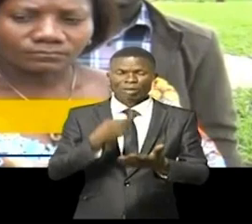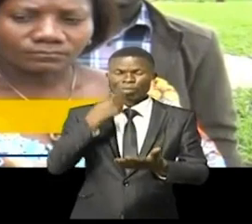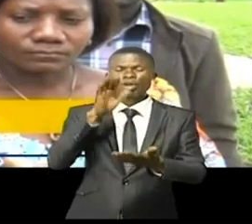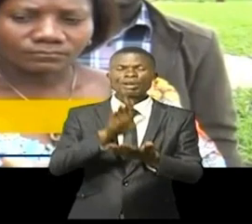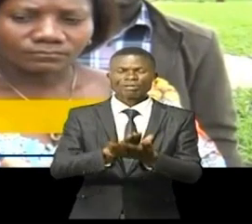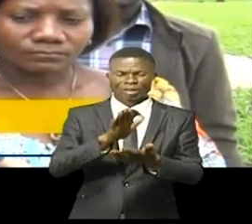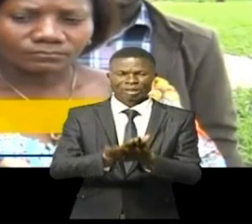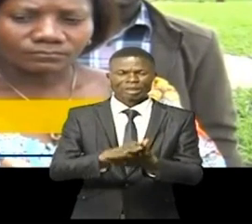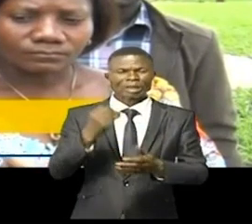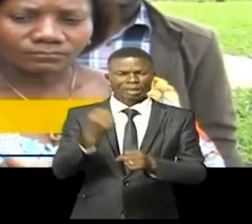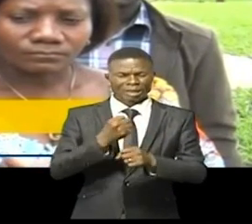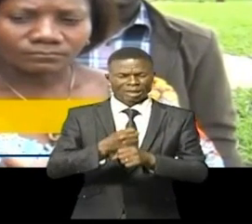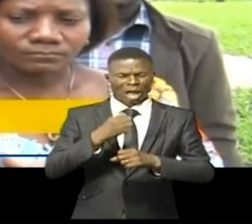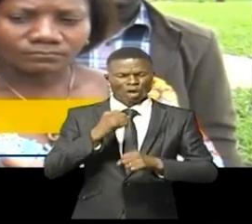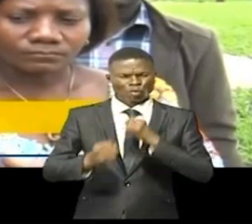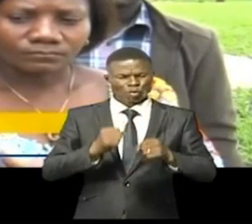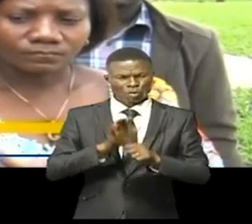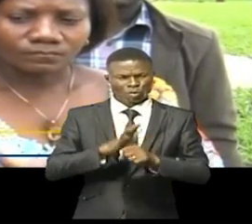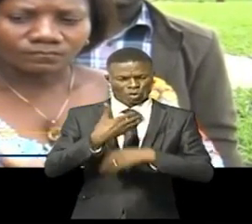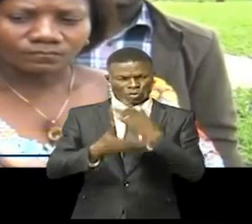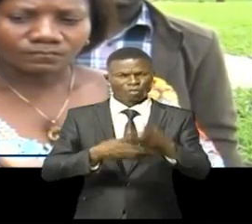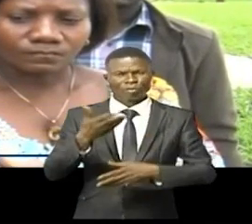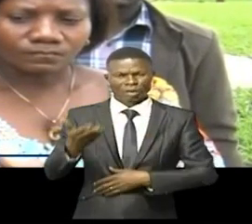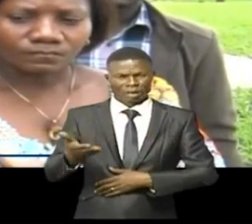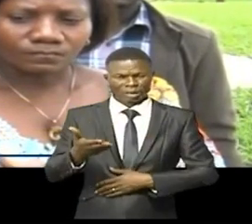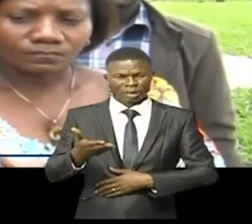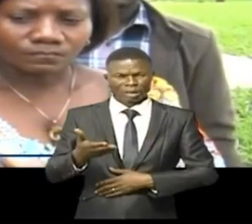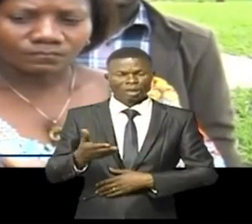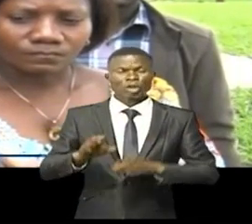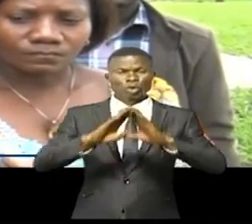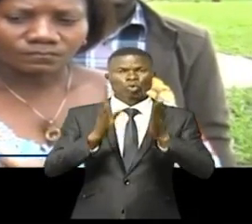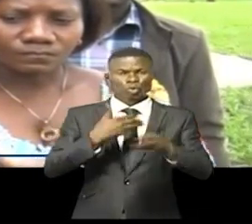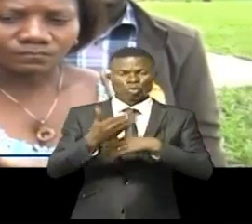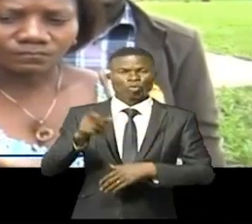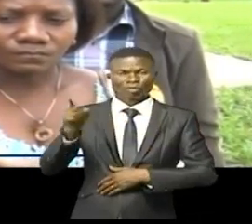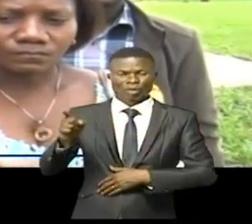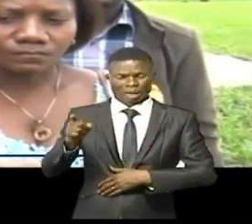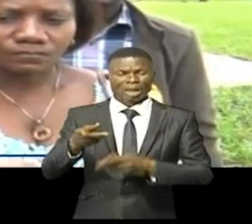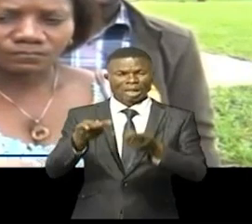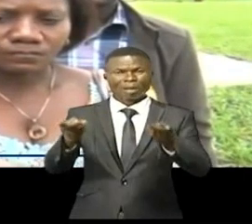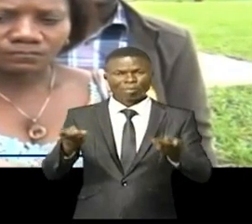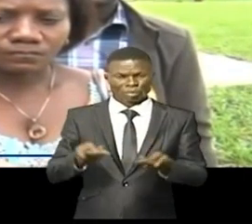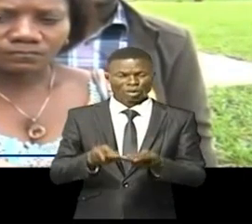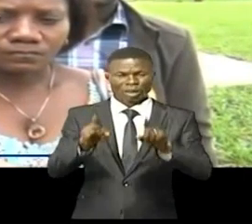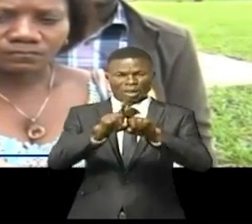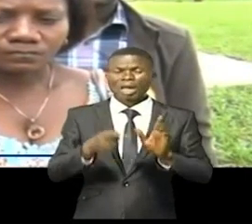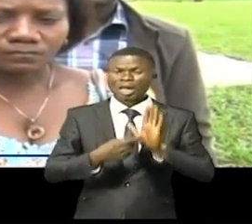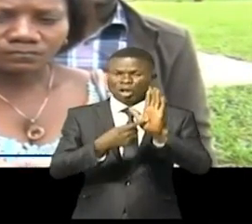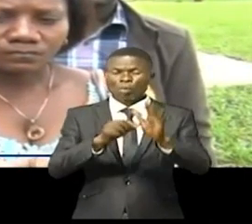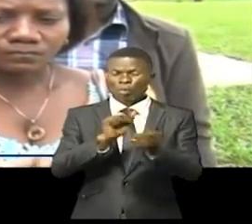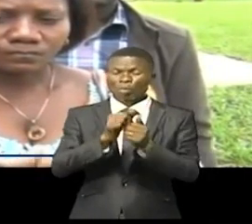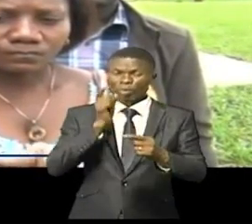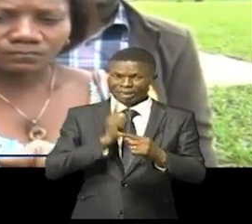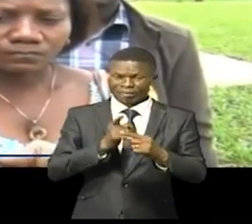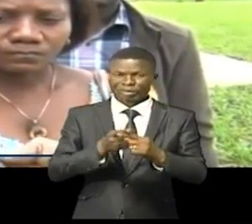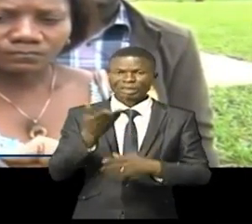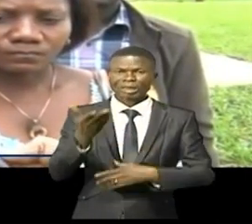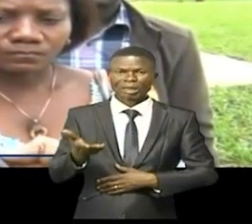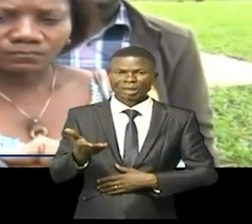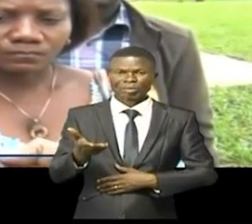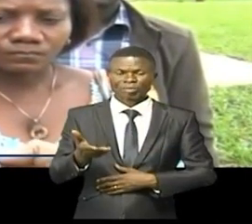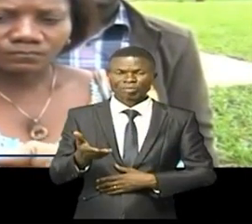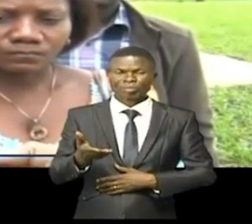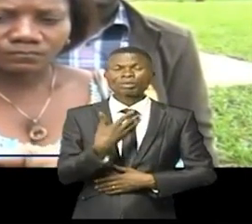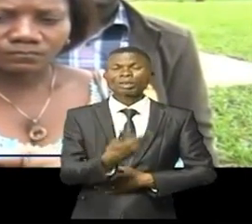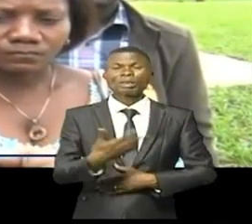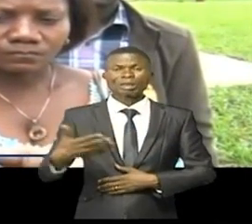efforts fournis, ce qui est en train d'être fait sur terrain, mais aussi montrer quelques défis, des